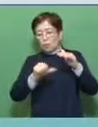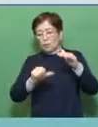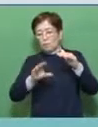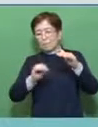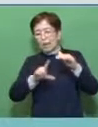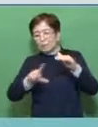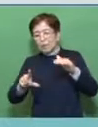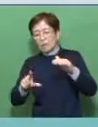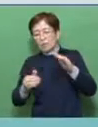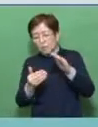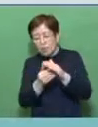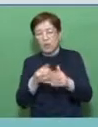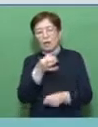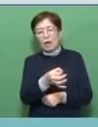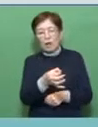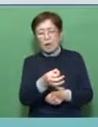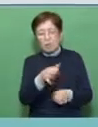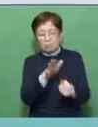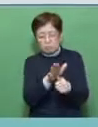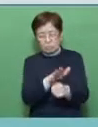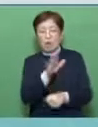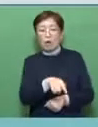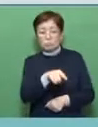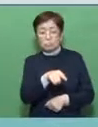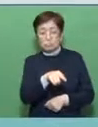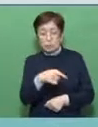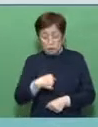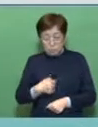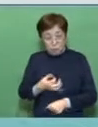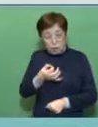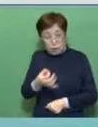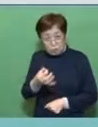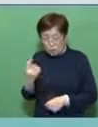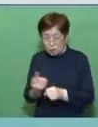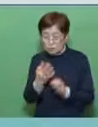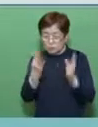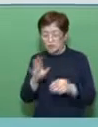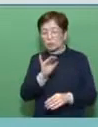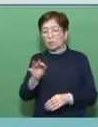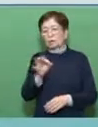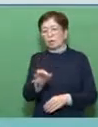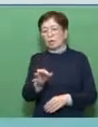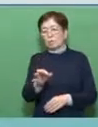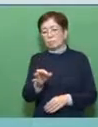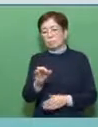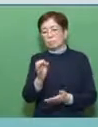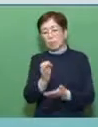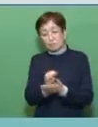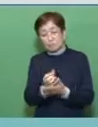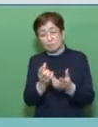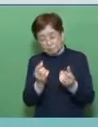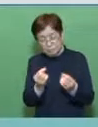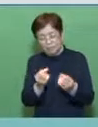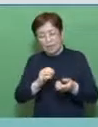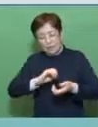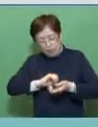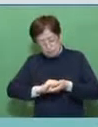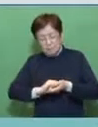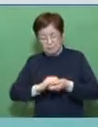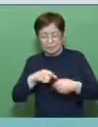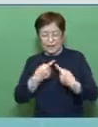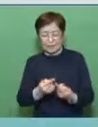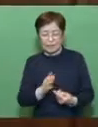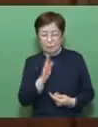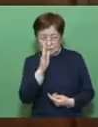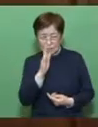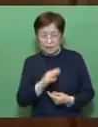1001000円あ保証は暑いけれど支払いは少なくてしとえ是非必ずお入りいただきたいこれ10月から